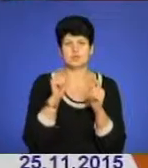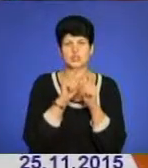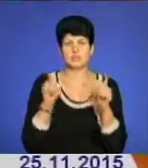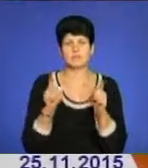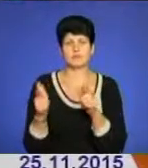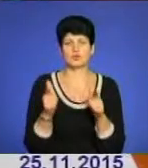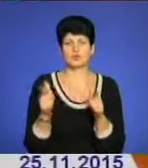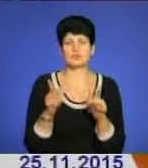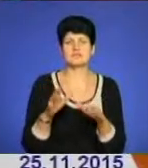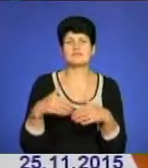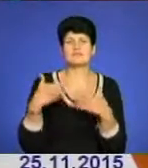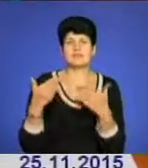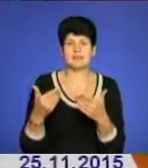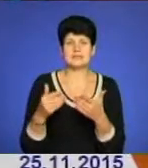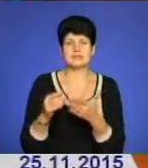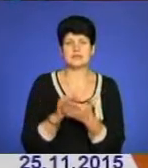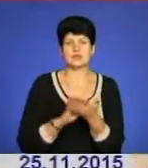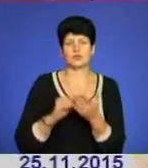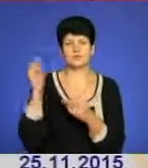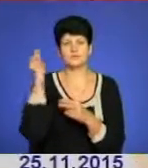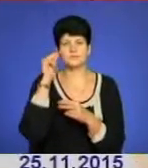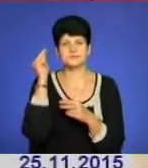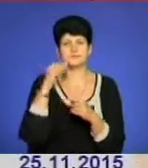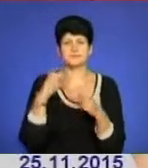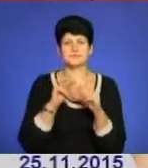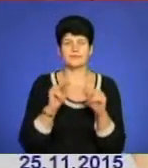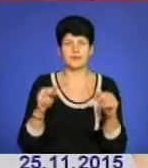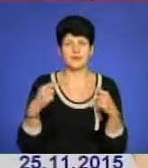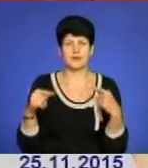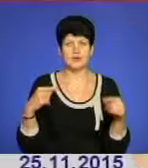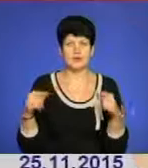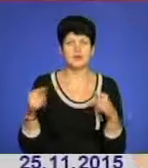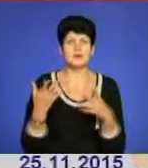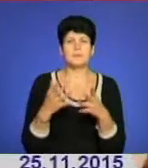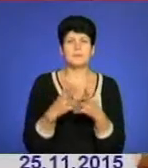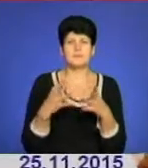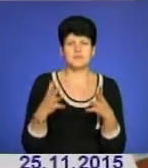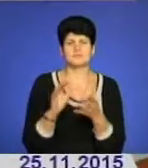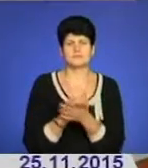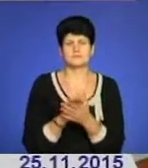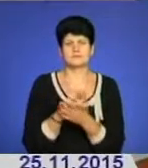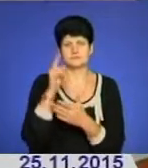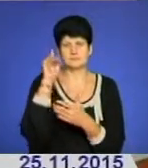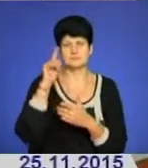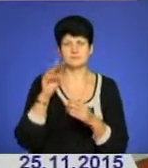підготовки, звертаються за допомогою до репетиторів. З новими правилами здачі ЗНО учні здебільшого ознайомлені.